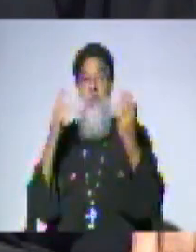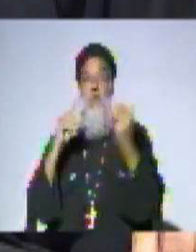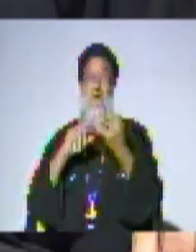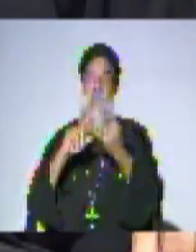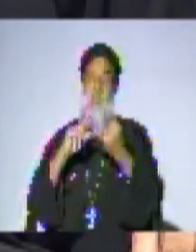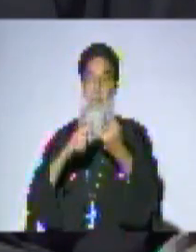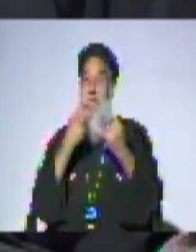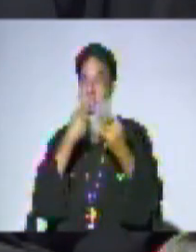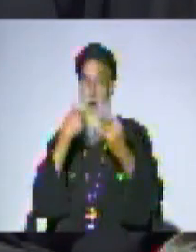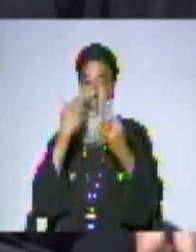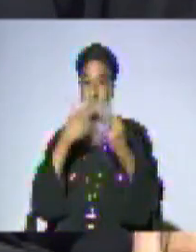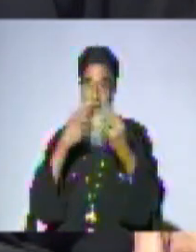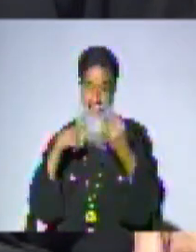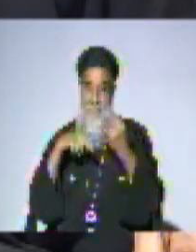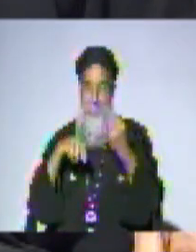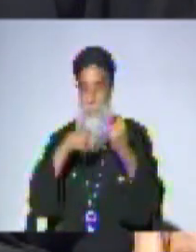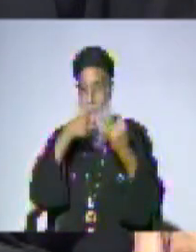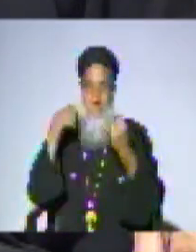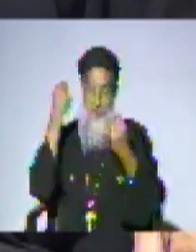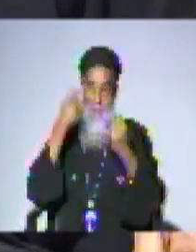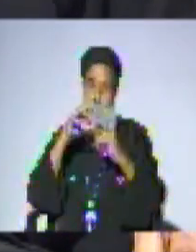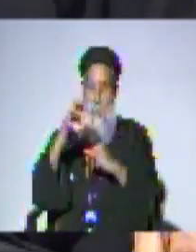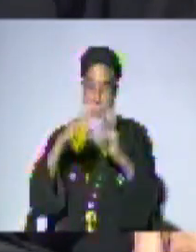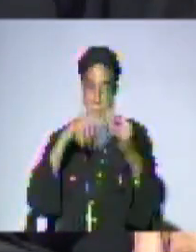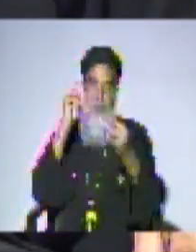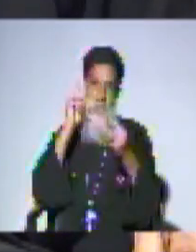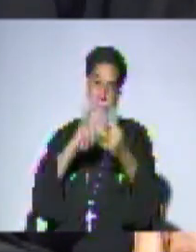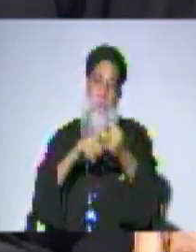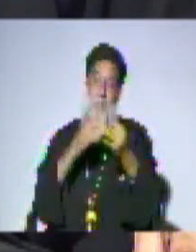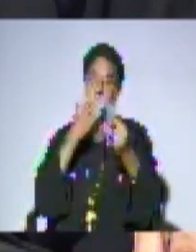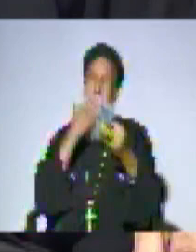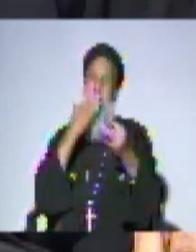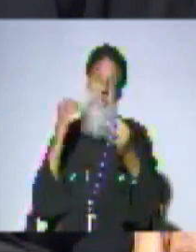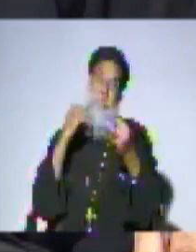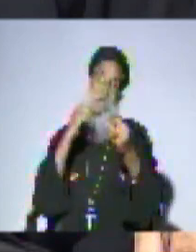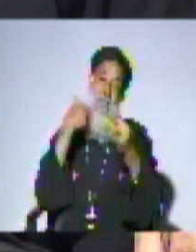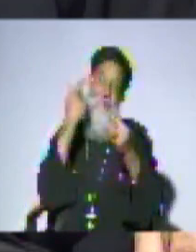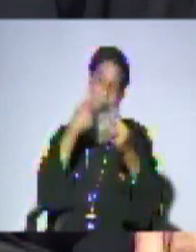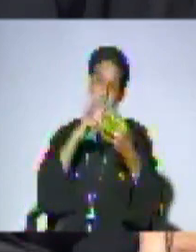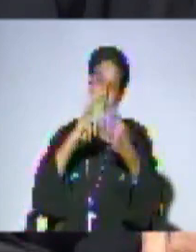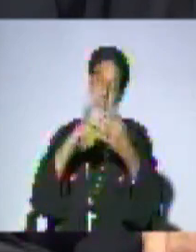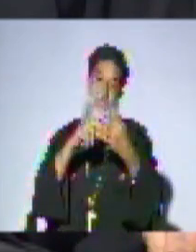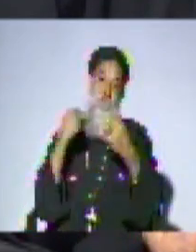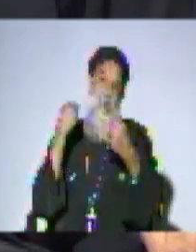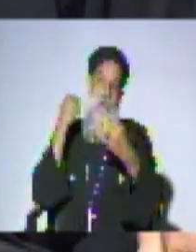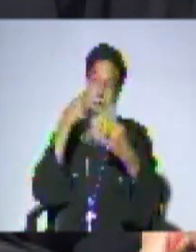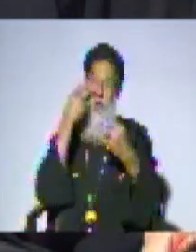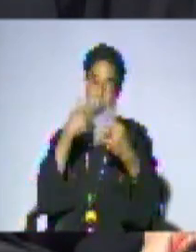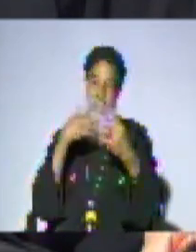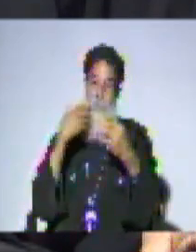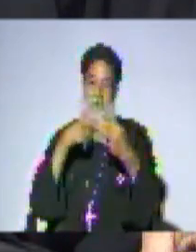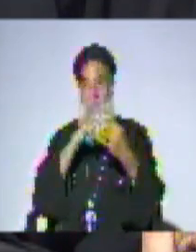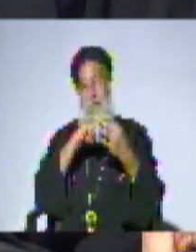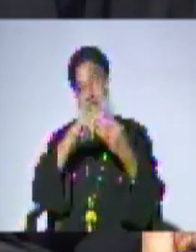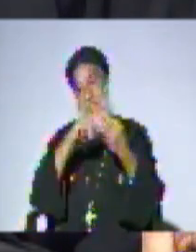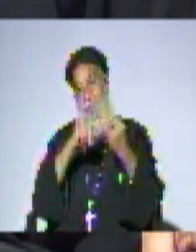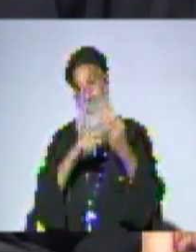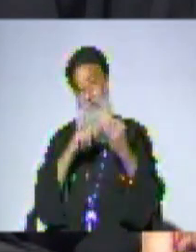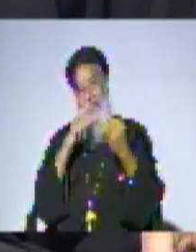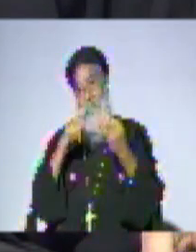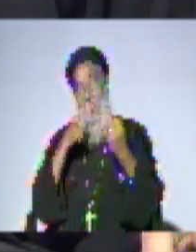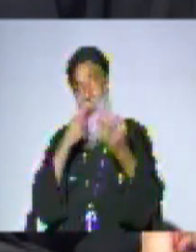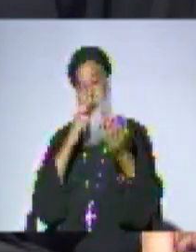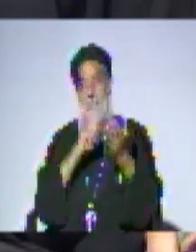القديس كيريلوس اللي هي قداس بتاع ماري مرقس، والقديس باسيليوس والقديس غرغوريوس. أيوه. لكن اكيد يا سيدنا